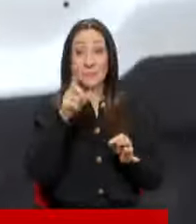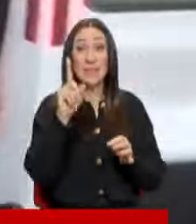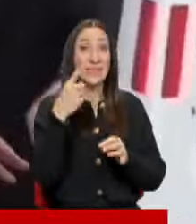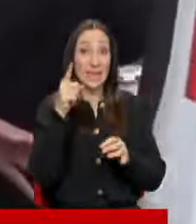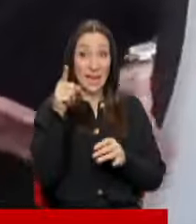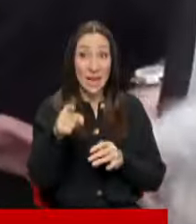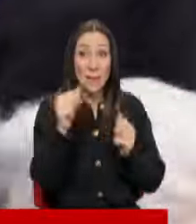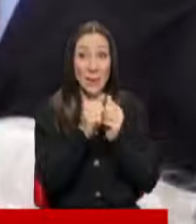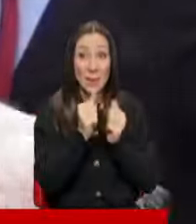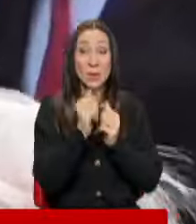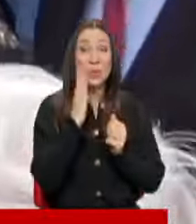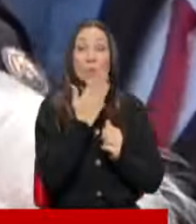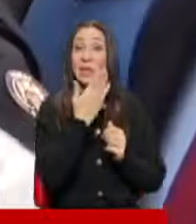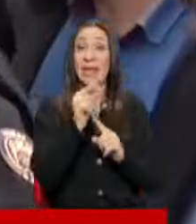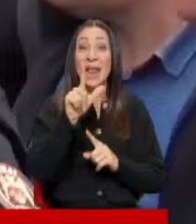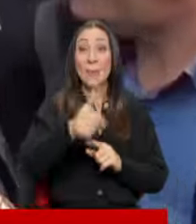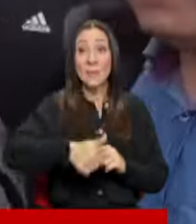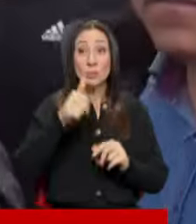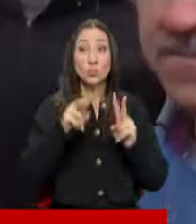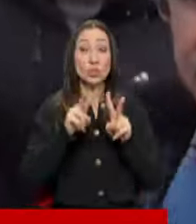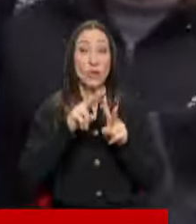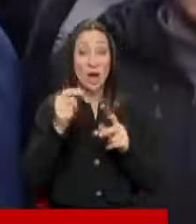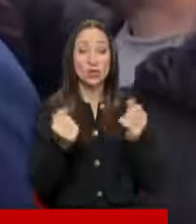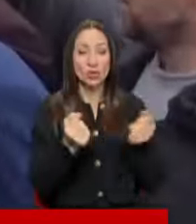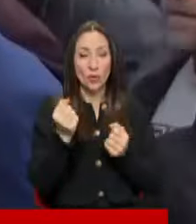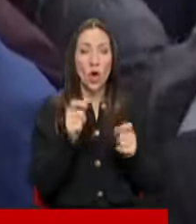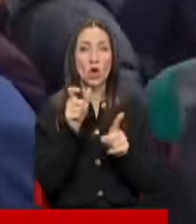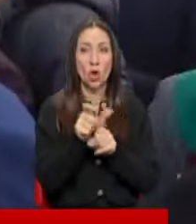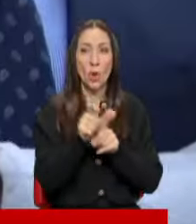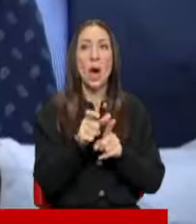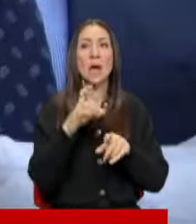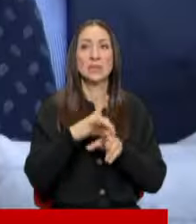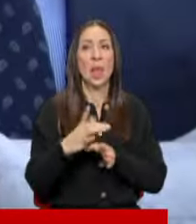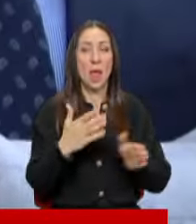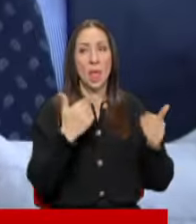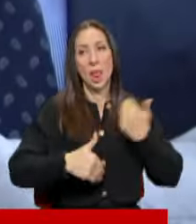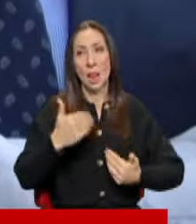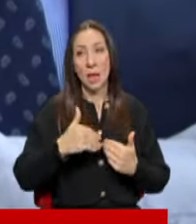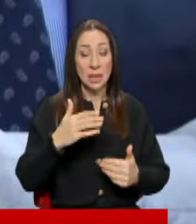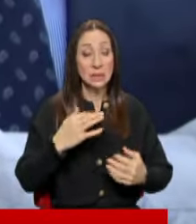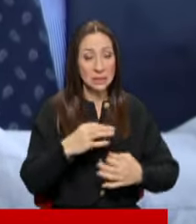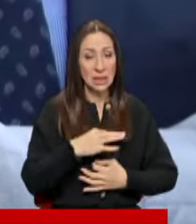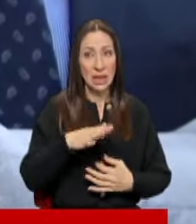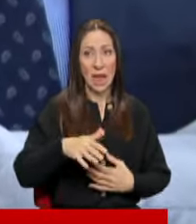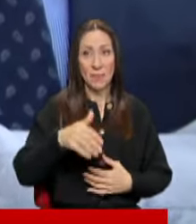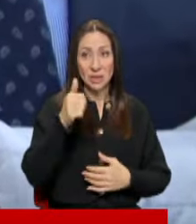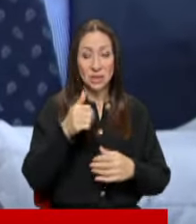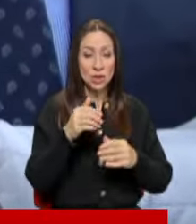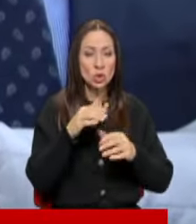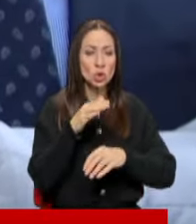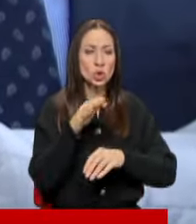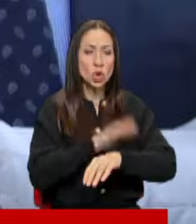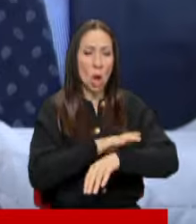Destici ile birlikte Tokat İl Başkanı Mustafa Omalar, şoför ve koruma da yaralandı. Sayın Genel Başkan da sol dizde çok hafif